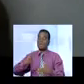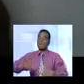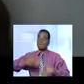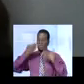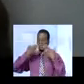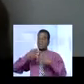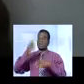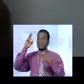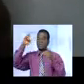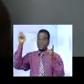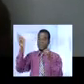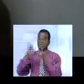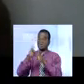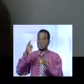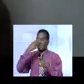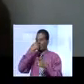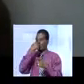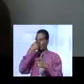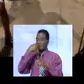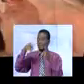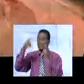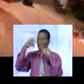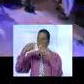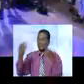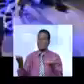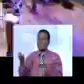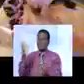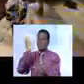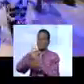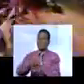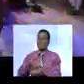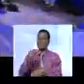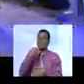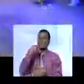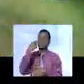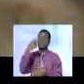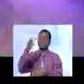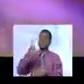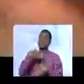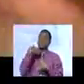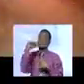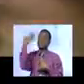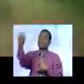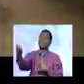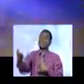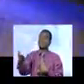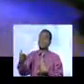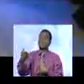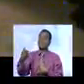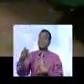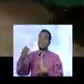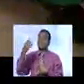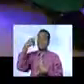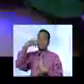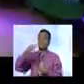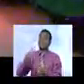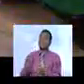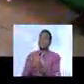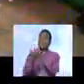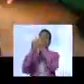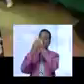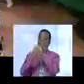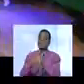retrouver et d'être sur scène ce soir. Pour dire merci au Massa de l'avoir aidé à